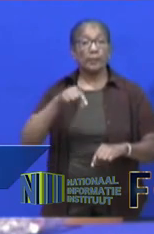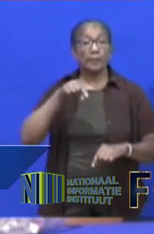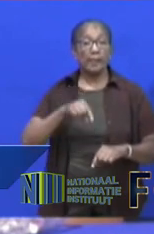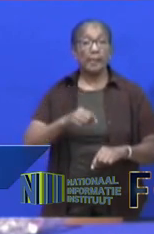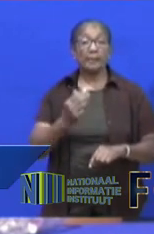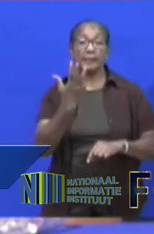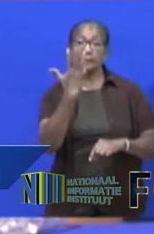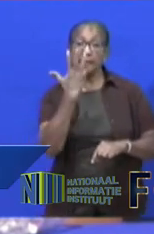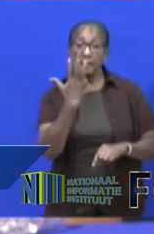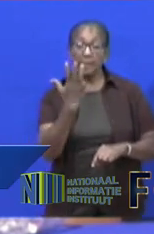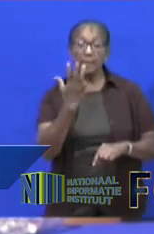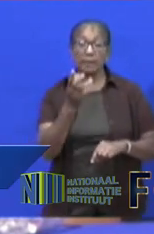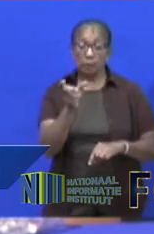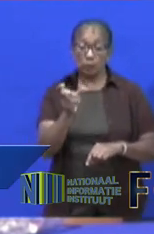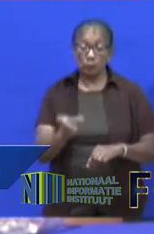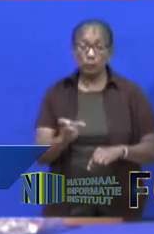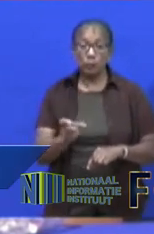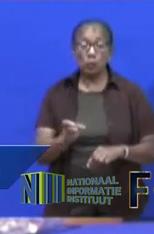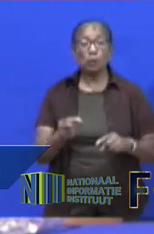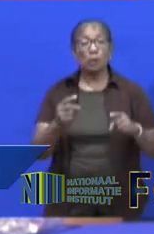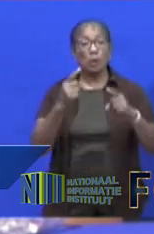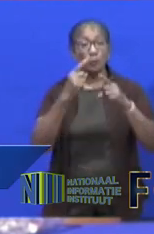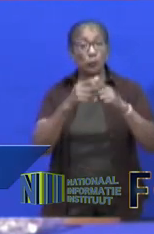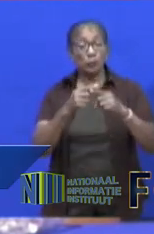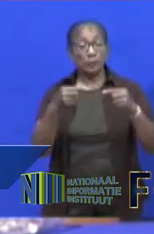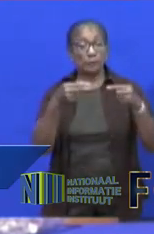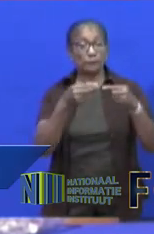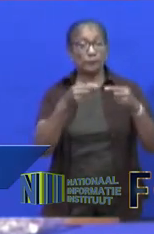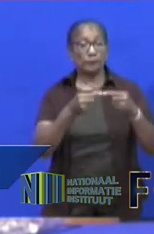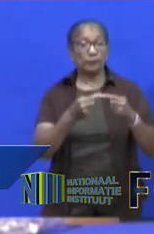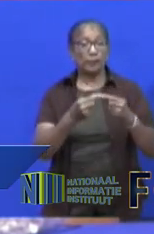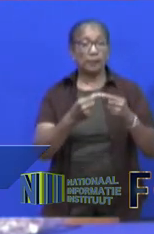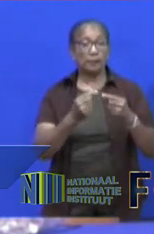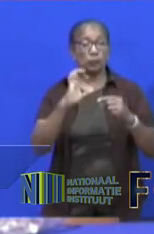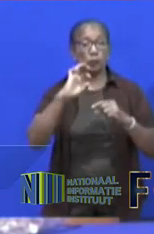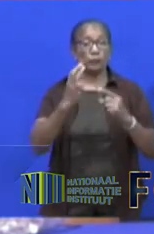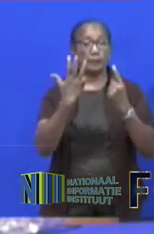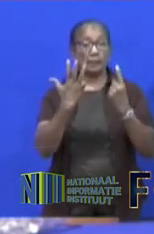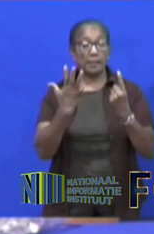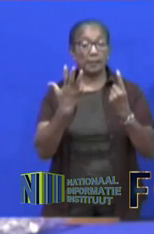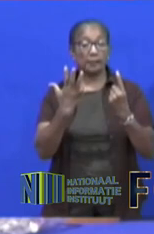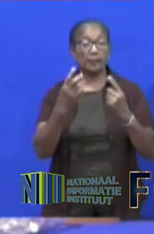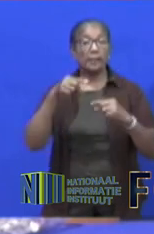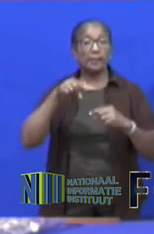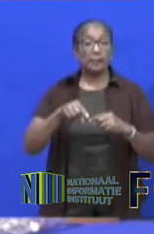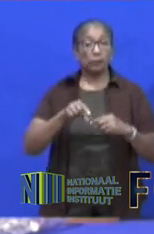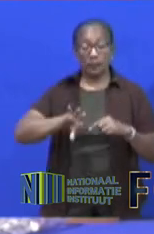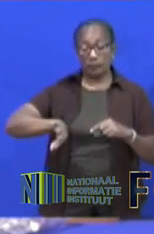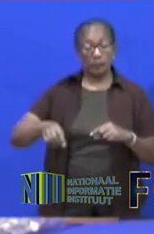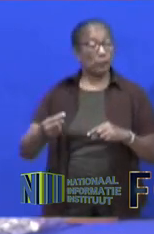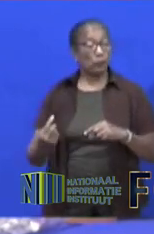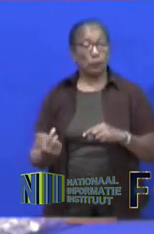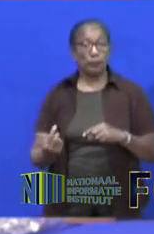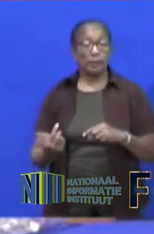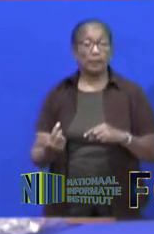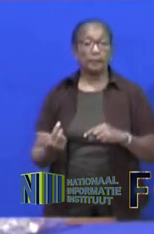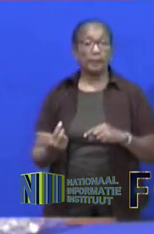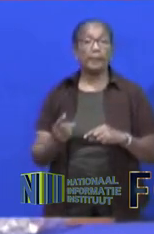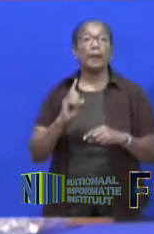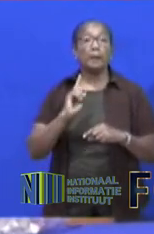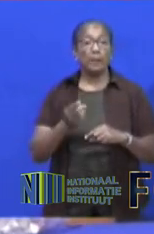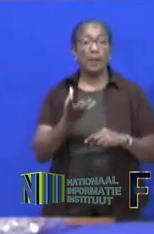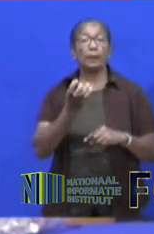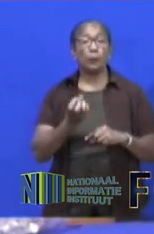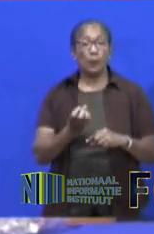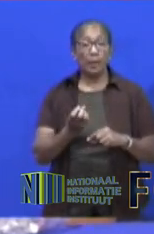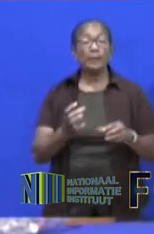9e persoon die positief is getest op COVID-19. Deze persoon was niet in thuisquarantaine, maar is